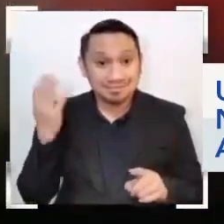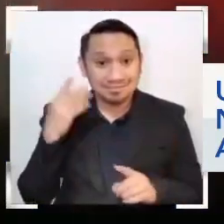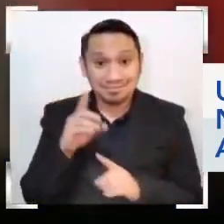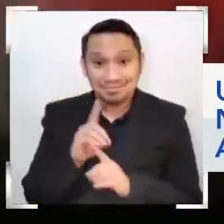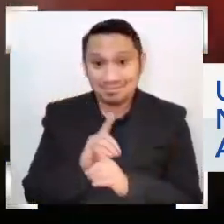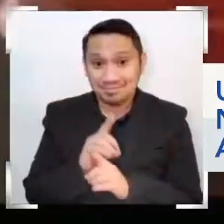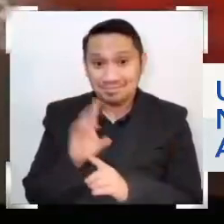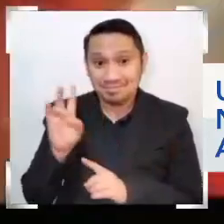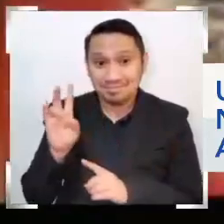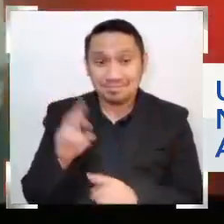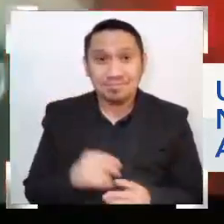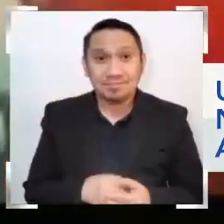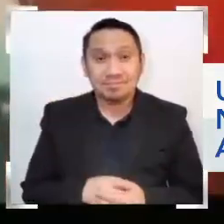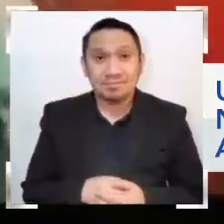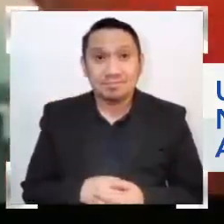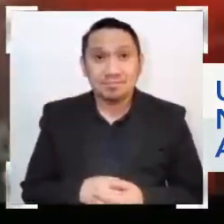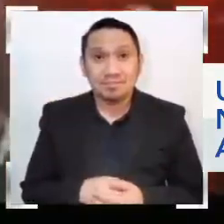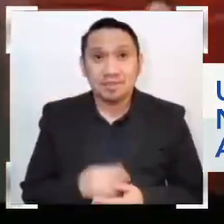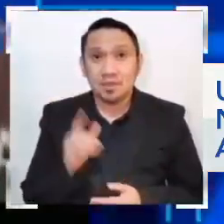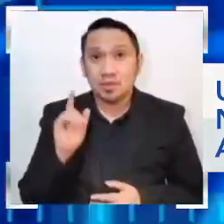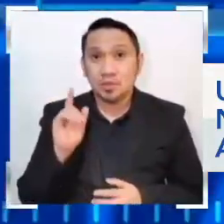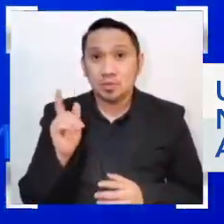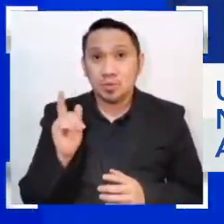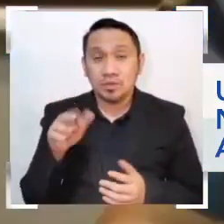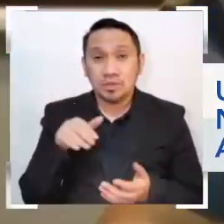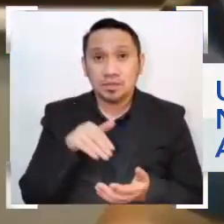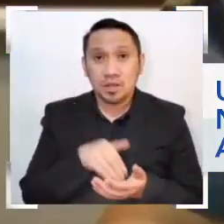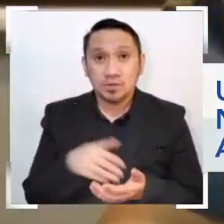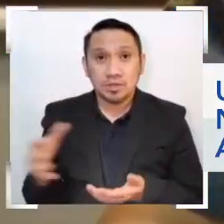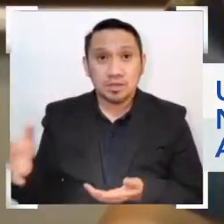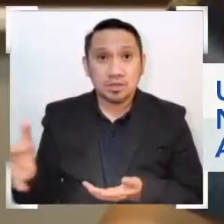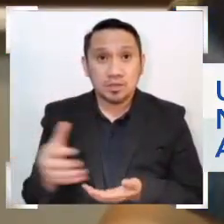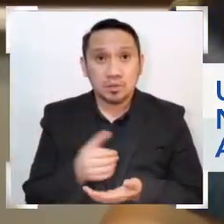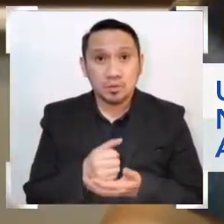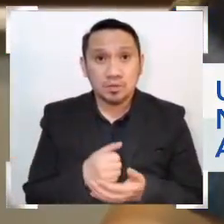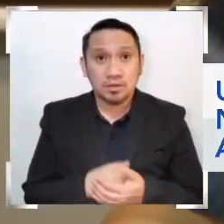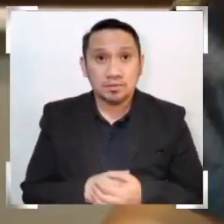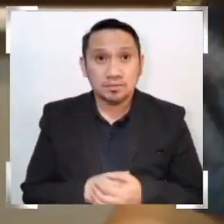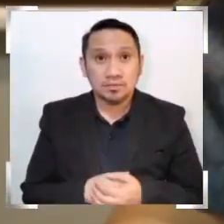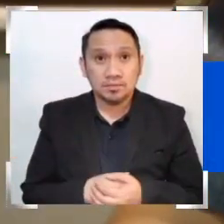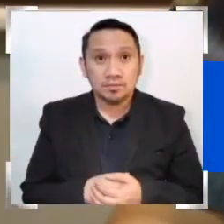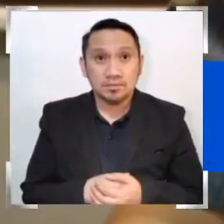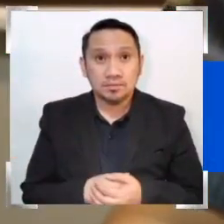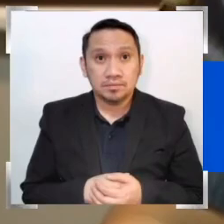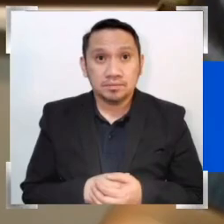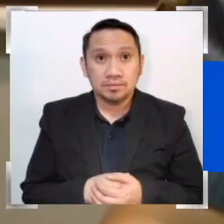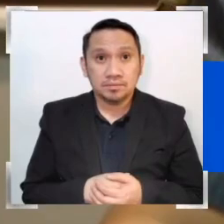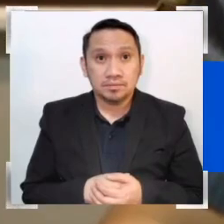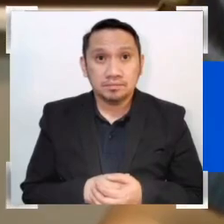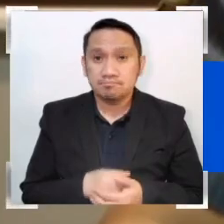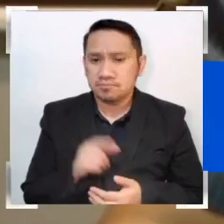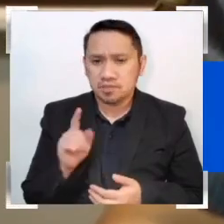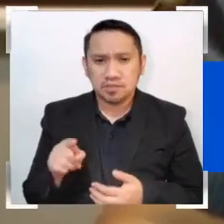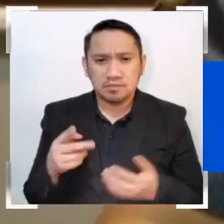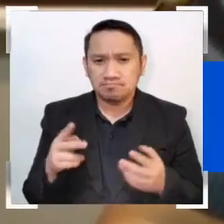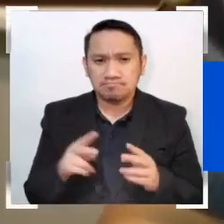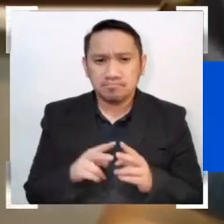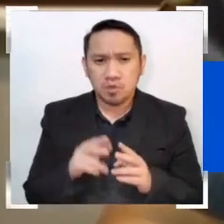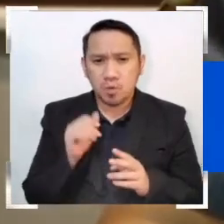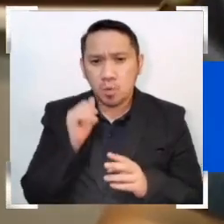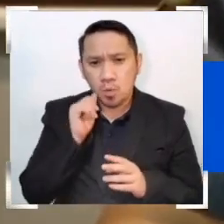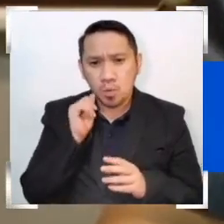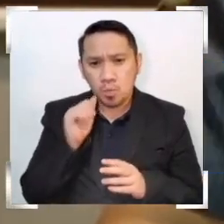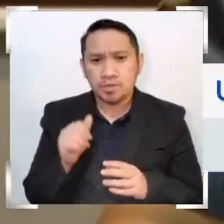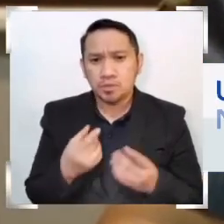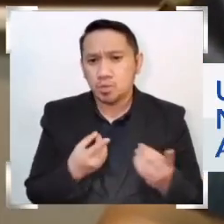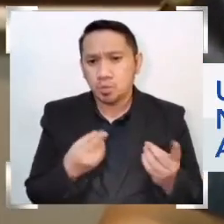3. 20,000 pesos ang natangay noon. Sa robbery hold up dito sa Bacoor, not only in